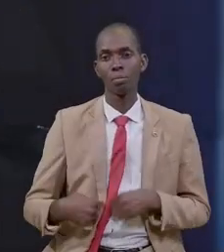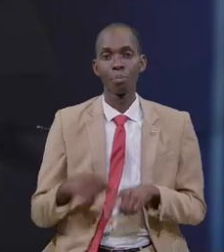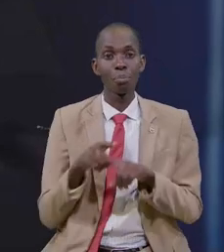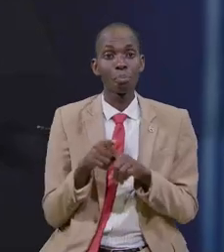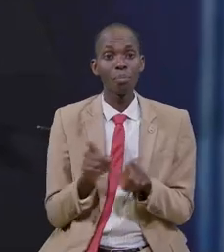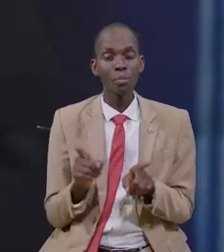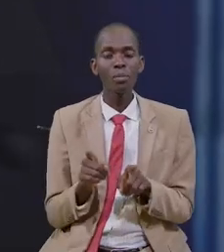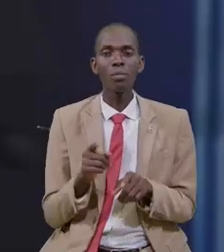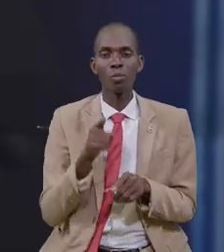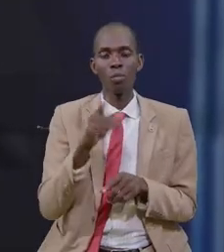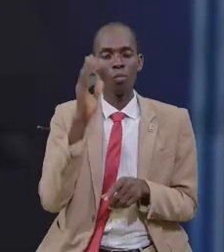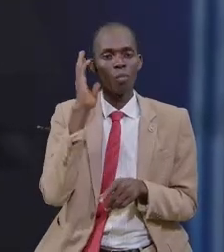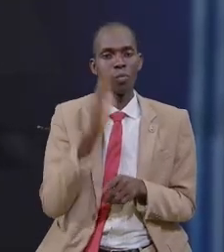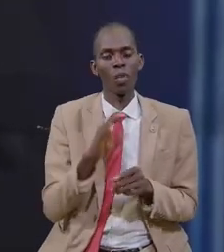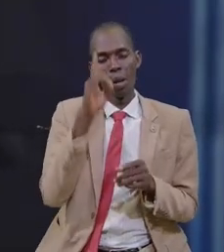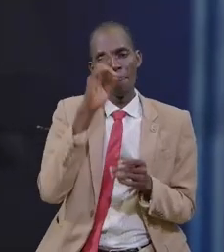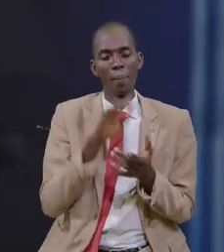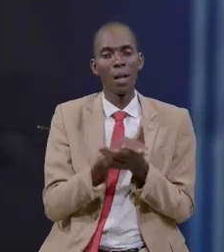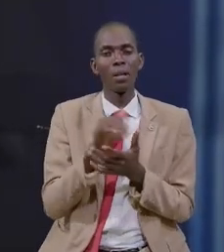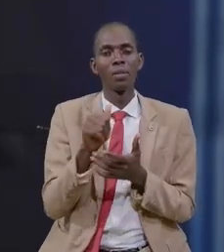mais croit